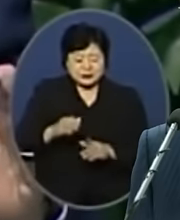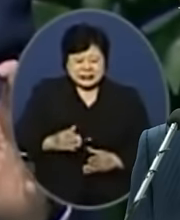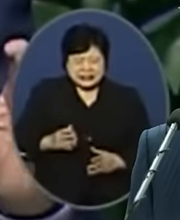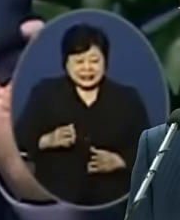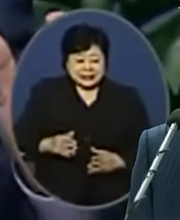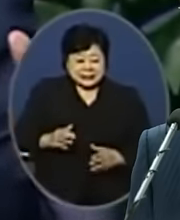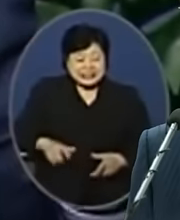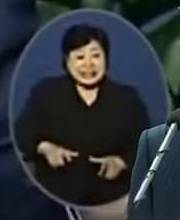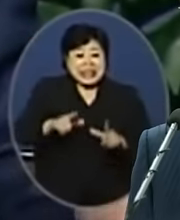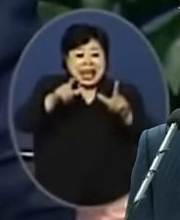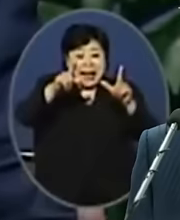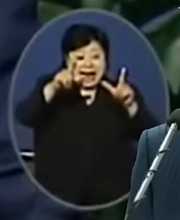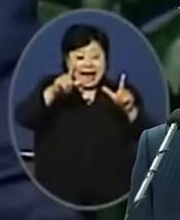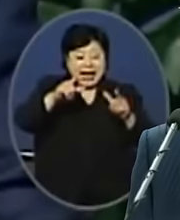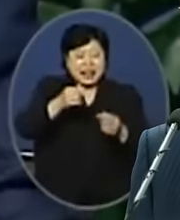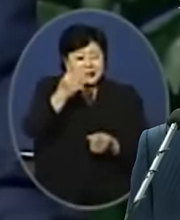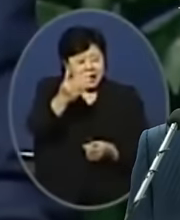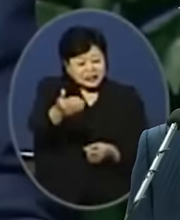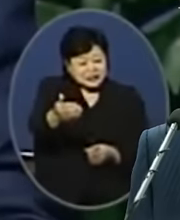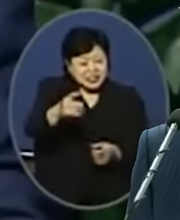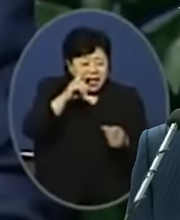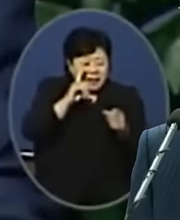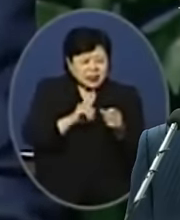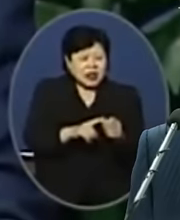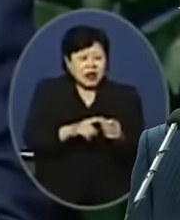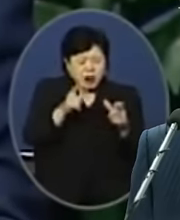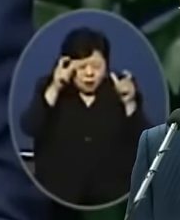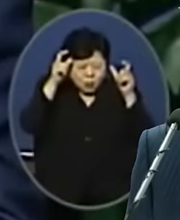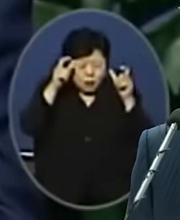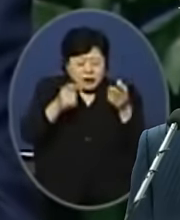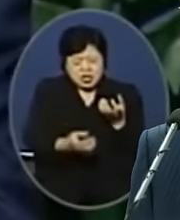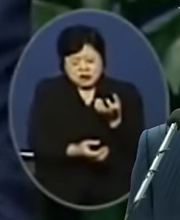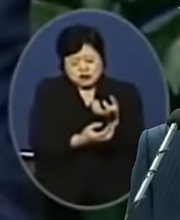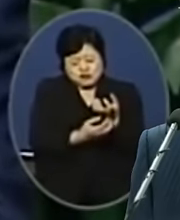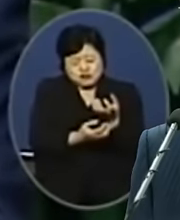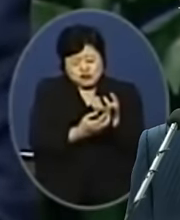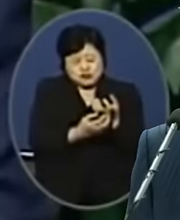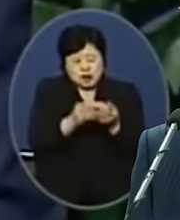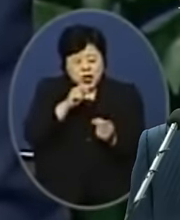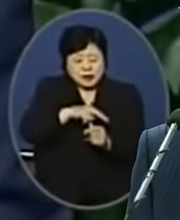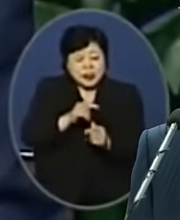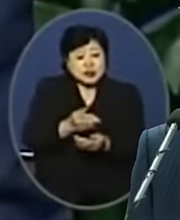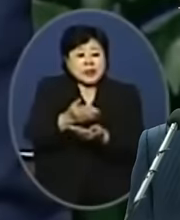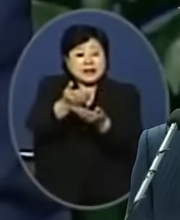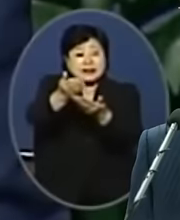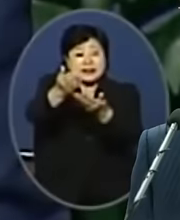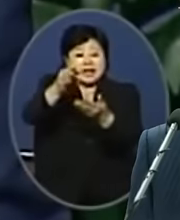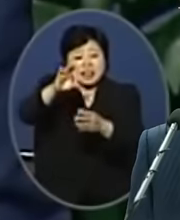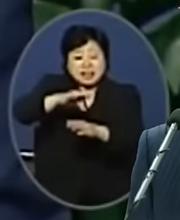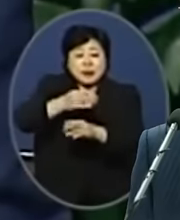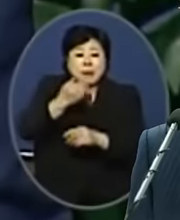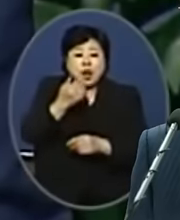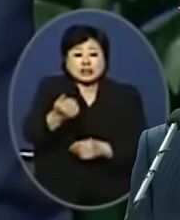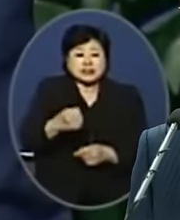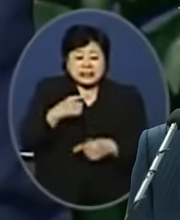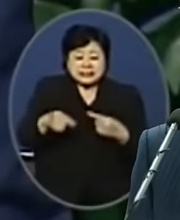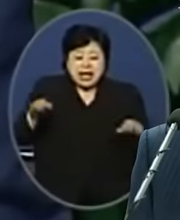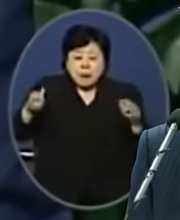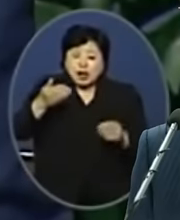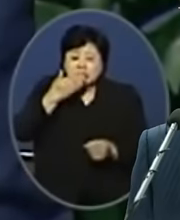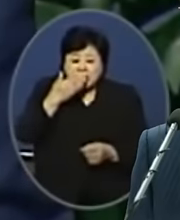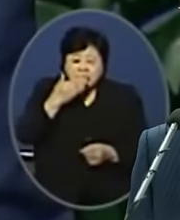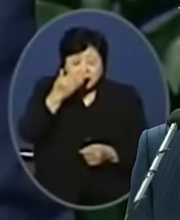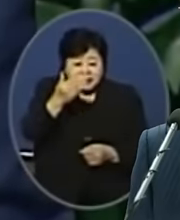생일날인데 생일날 당신이 떡과 고기를 잘 구워서 대접해야 될 것인데 임금님이 먹기 전에 새가 먹는다는